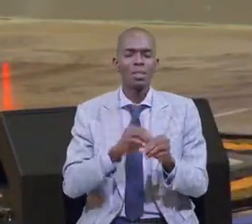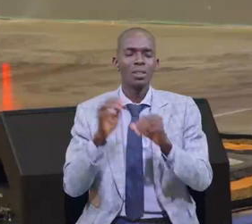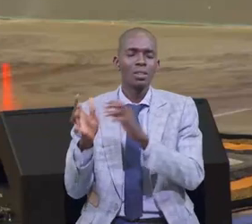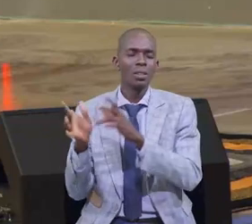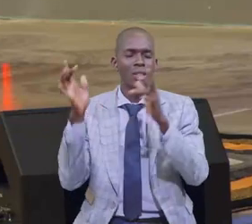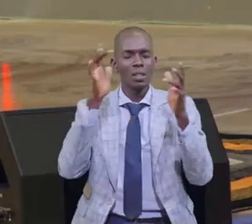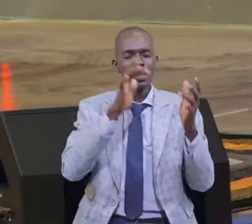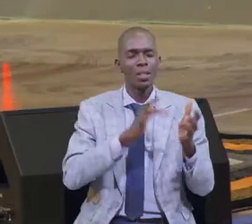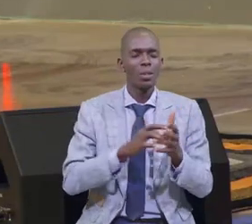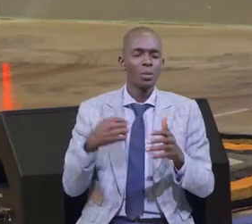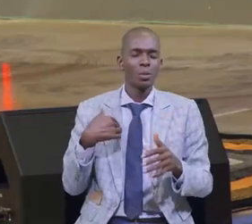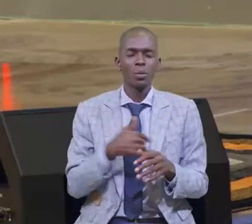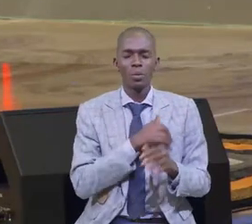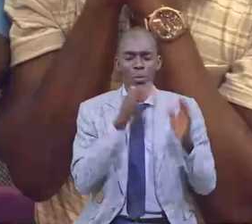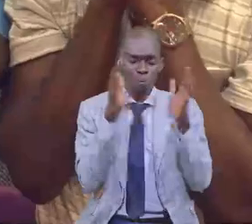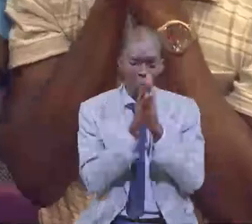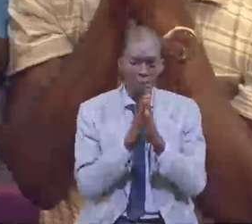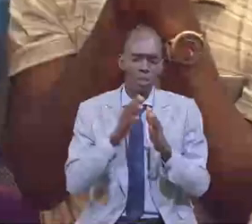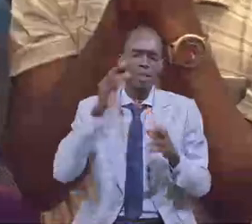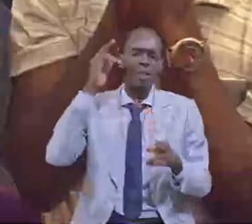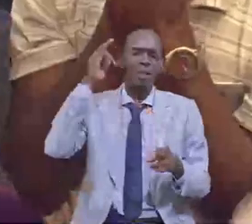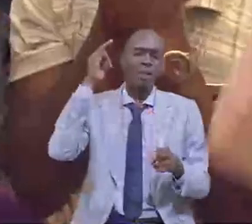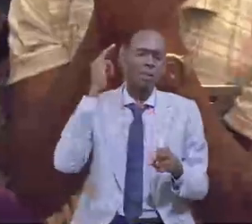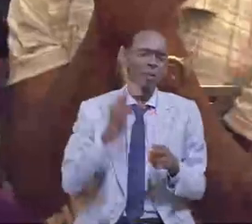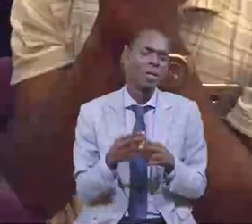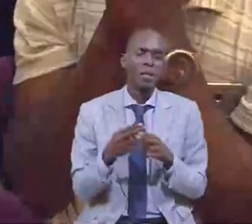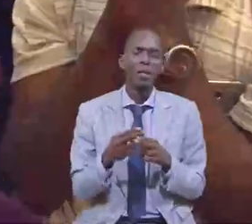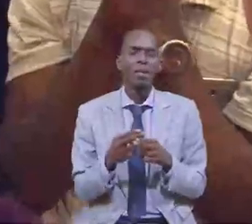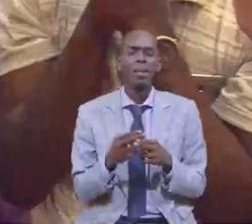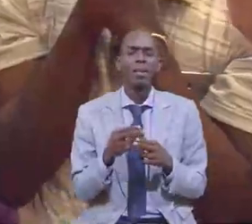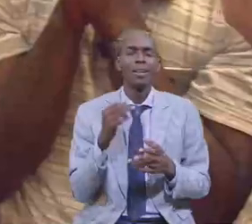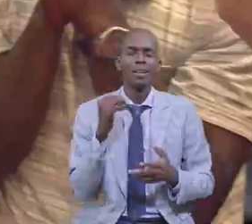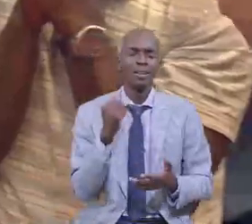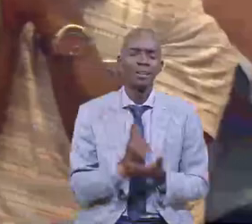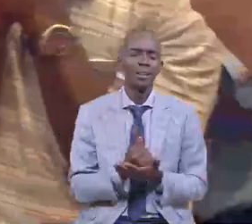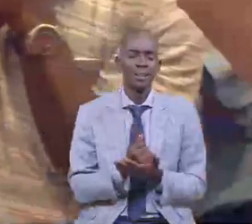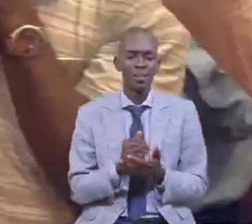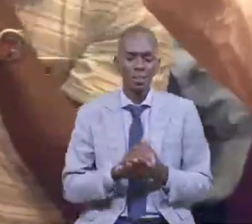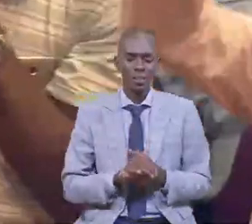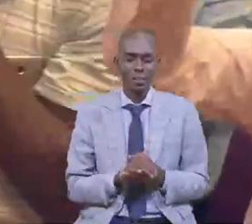Au nom de Jésus, nous prions.